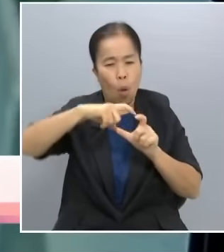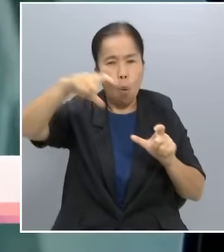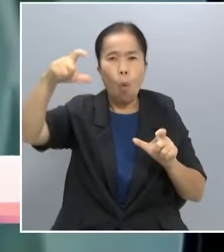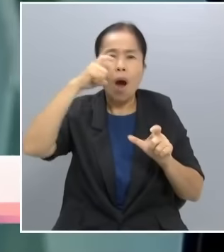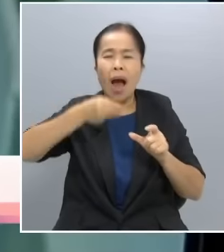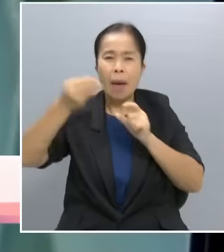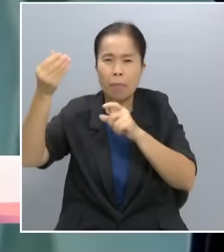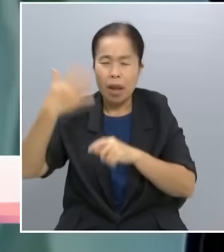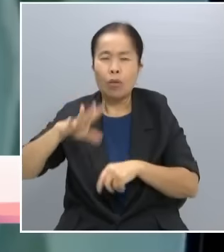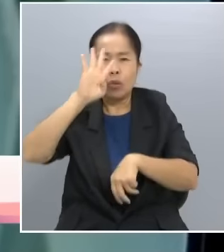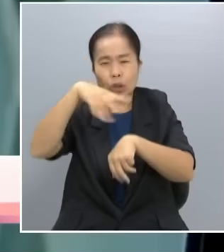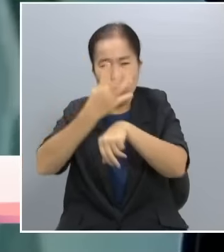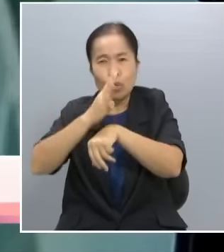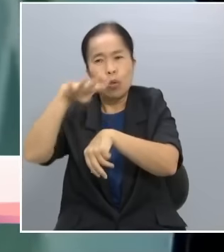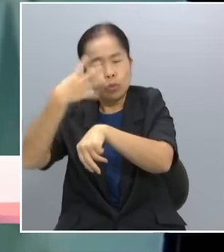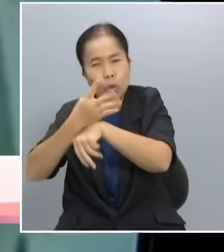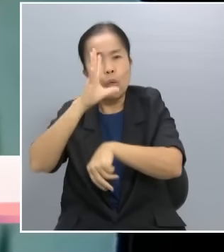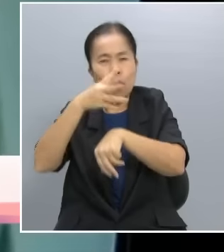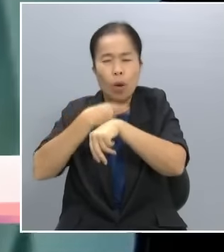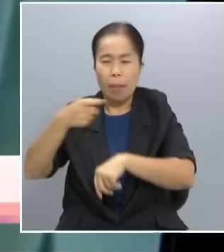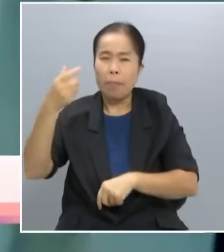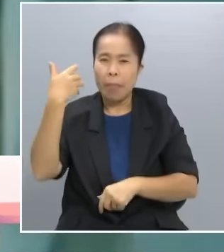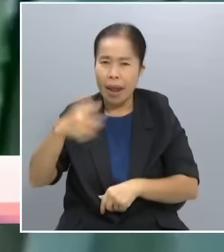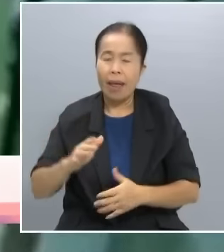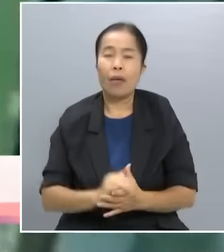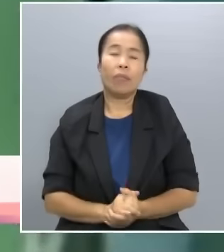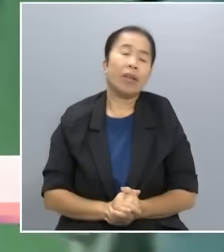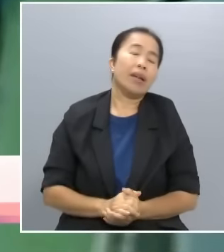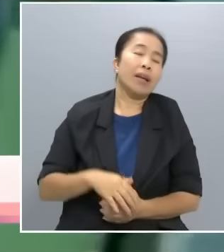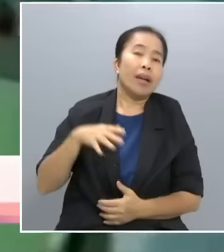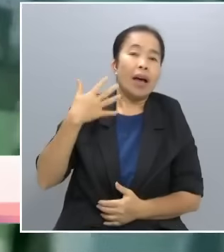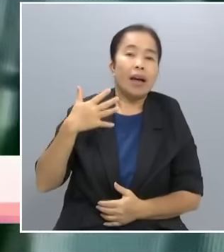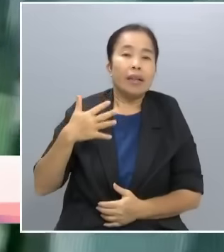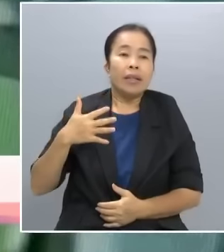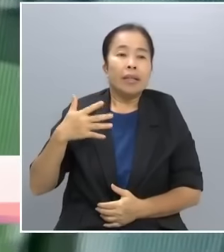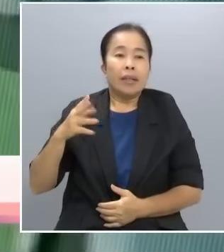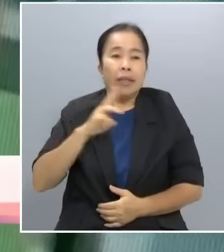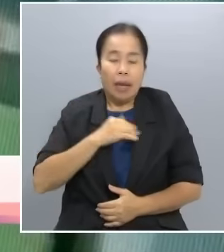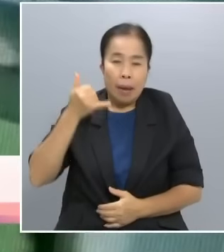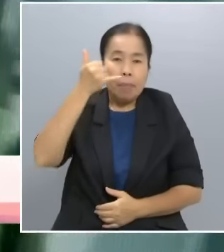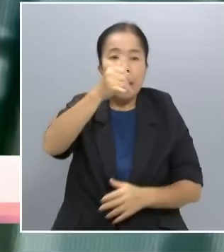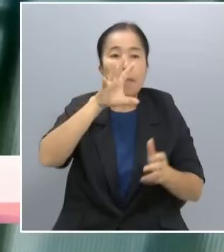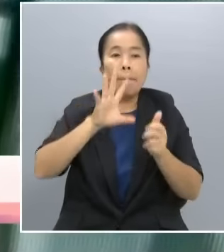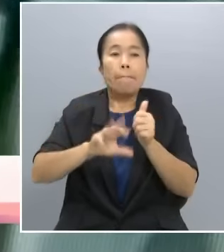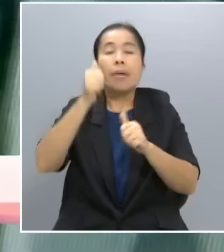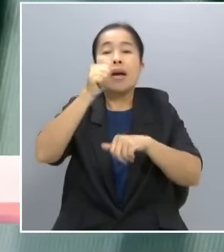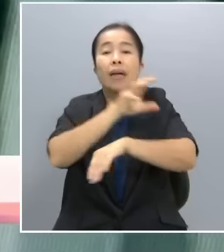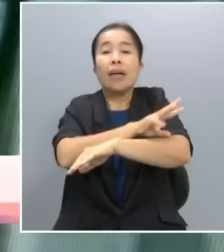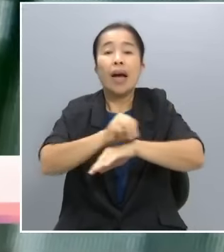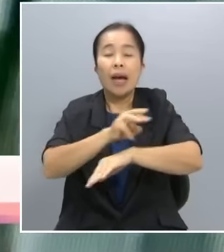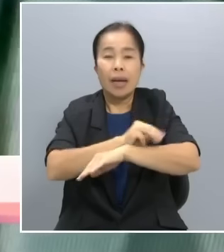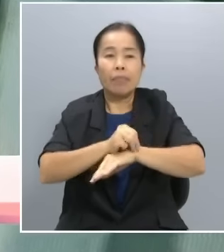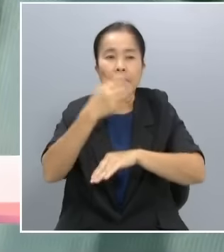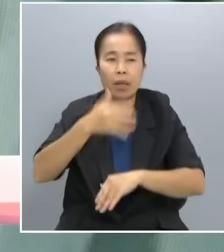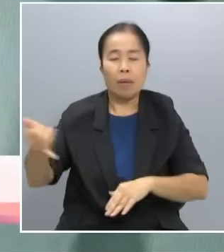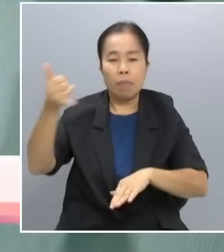มันต้องกินทุก 4-6 ชั่วโมงเมื่อกี้ก็ให้ไปแล้วไงจากนั้นคนร้ายบอกว่าจะเข้าไปที่ตัวเมืองมหาสารคามแต่จะขอเข้ามารอรถ